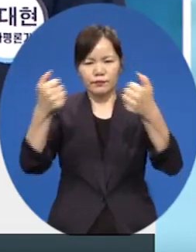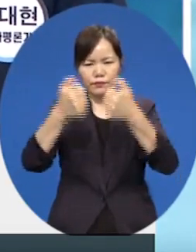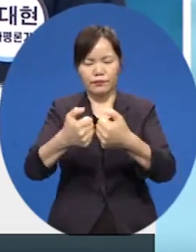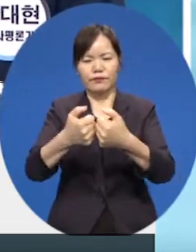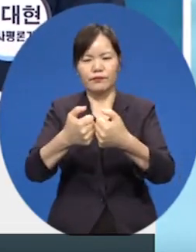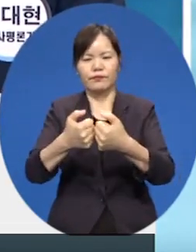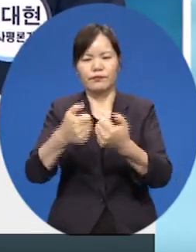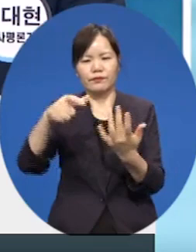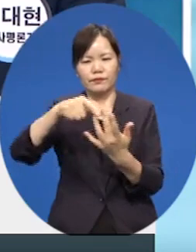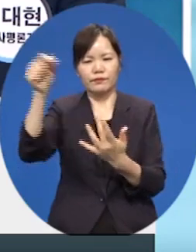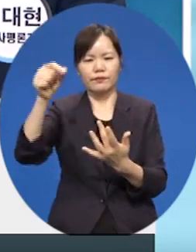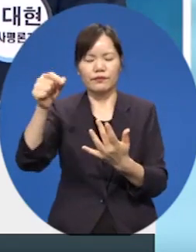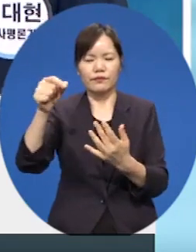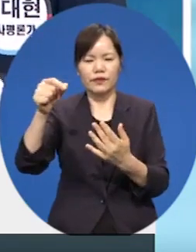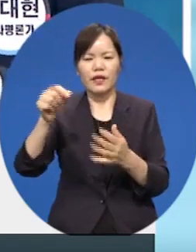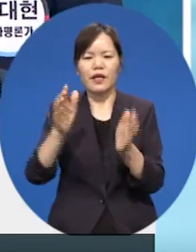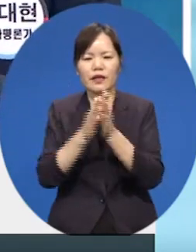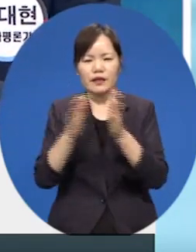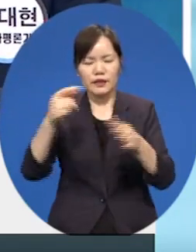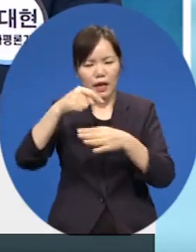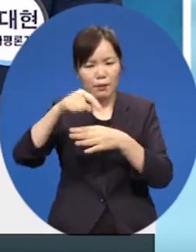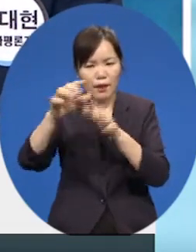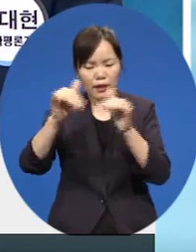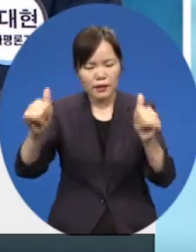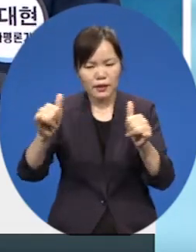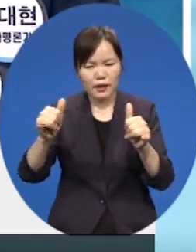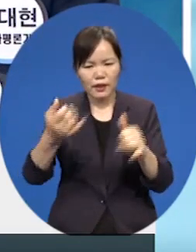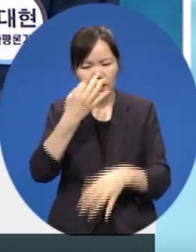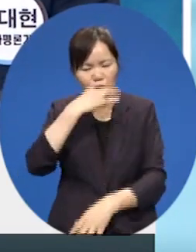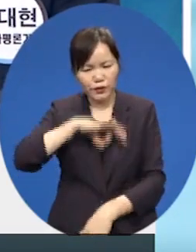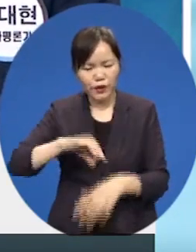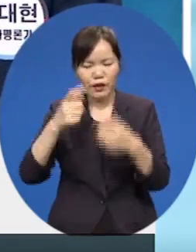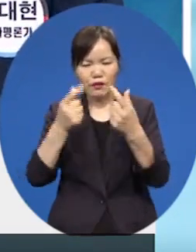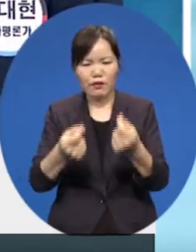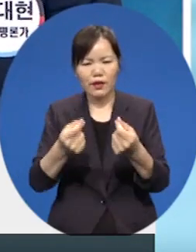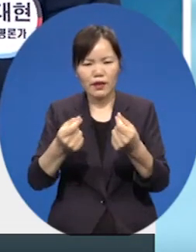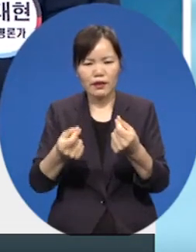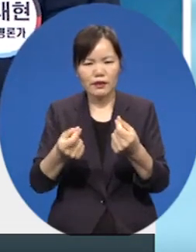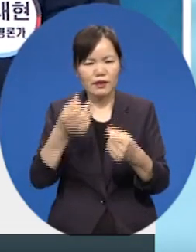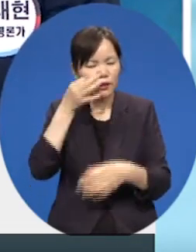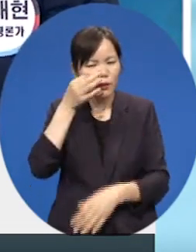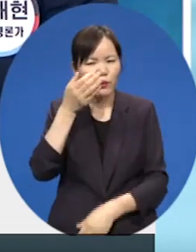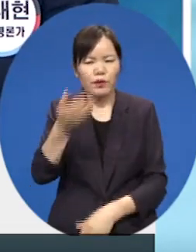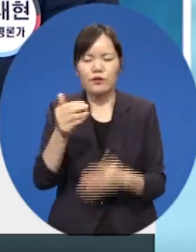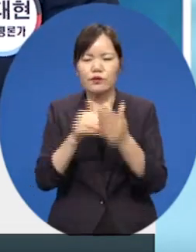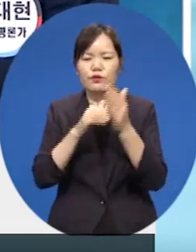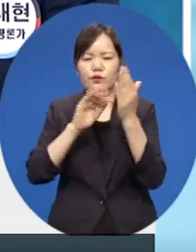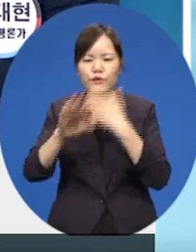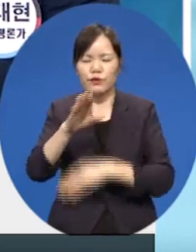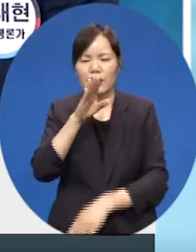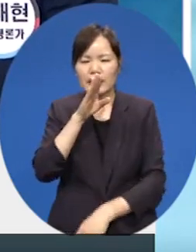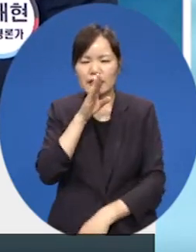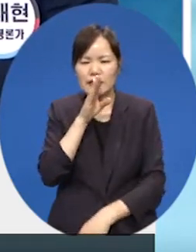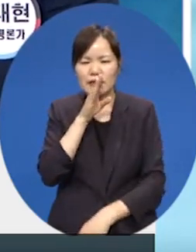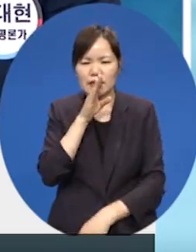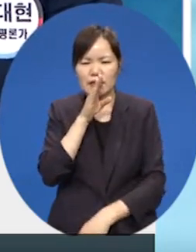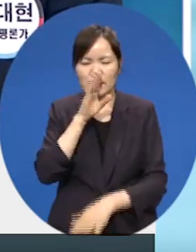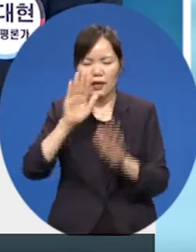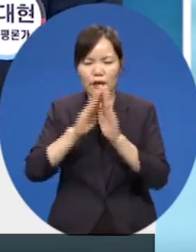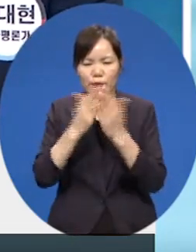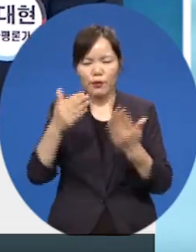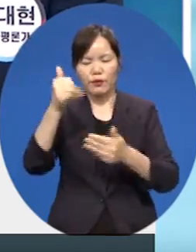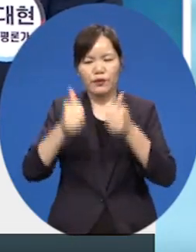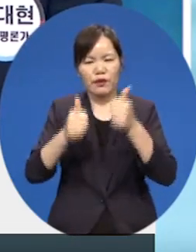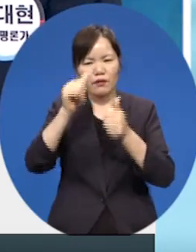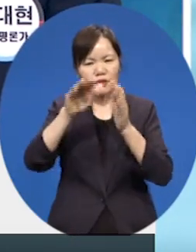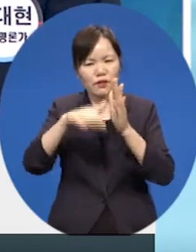있습니다. 시작은 외부 인사에게 좀 유리하게 하는 것처럼 보여주고 그리고 실제적으로는 대세장에서 과연 이